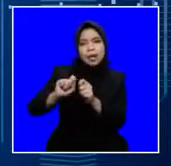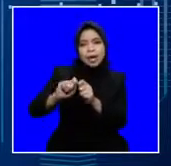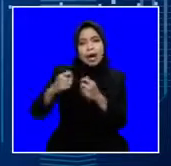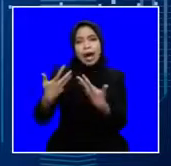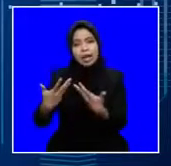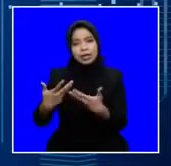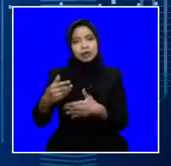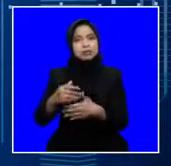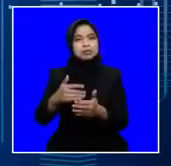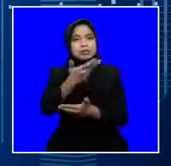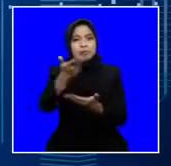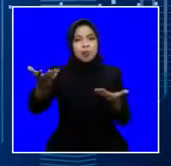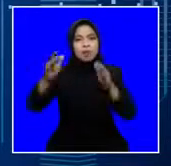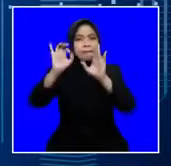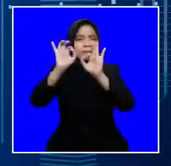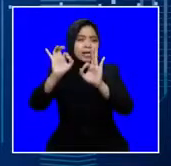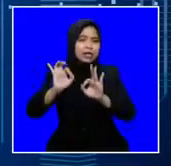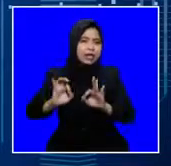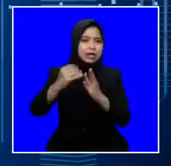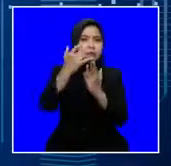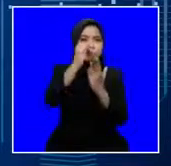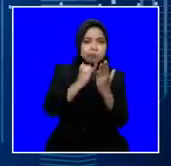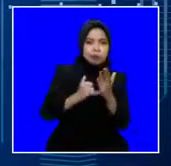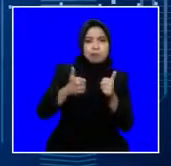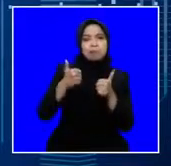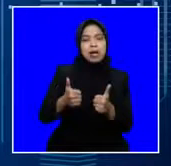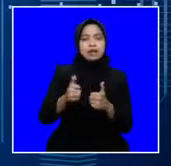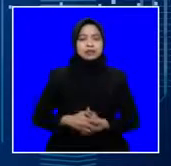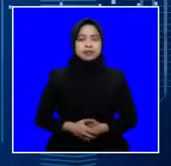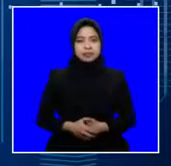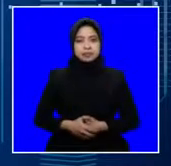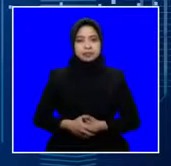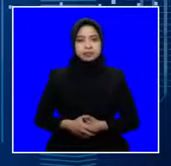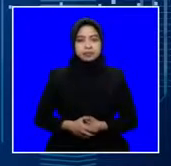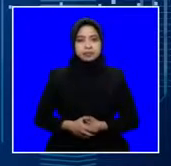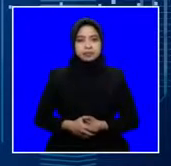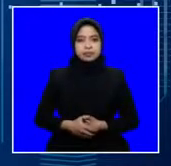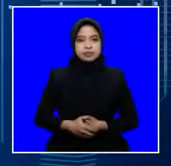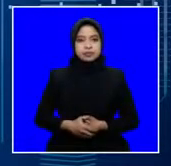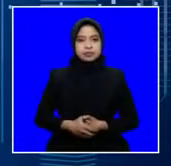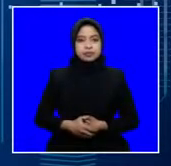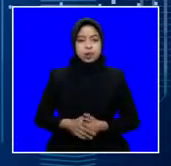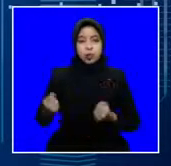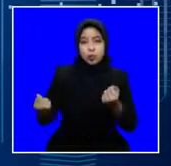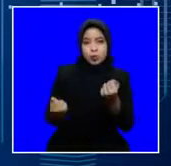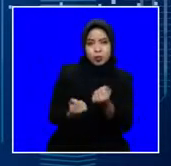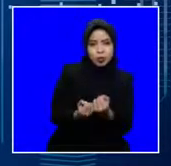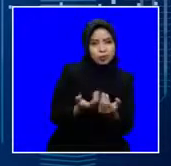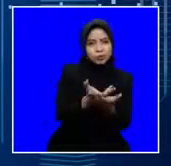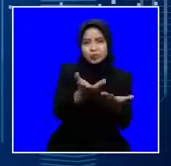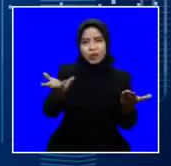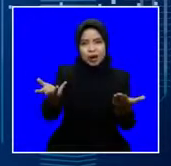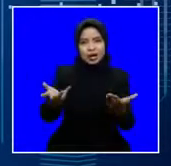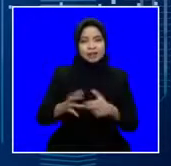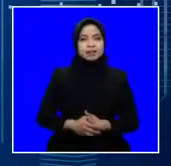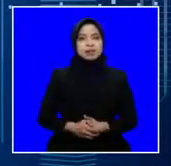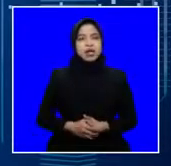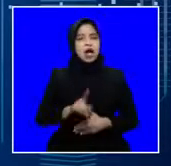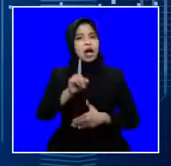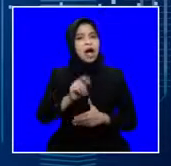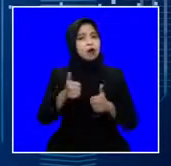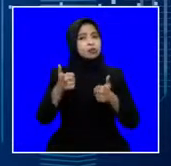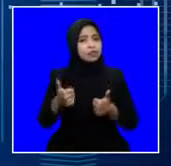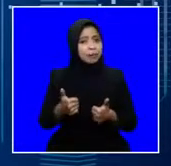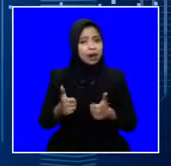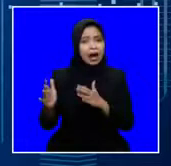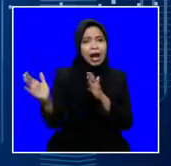perkuatan ekosistem pendidikan di Indonesia. Dengan seluruh dukungan yang kita akan berikan, dengan tetap